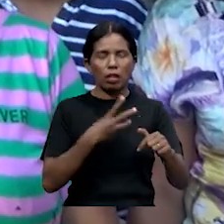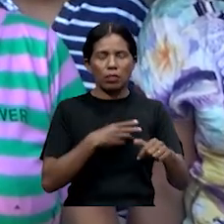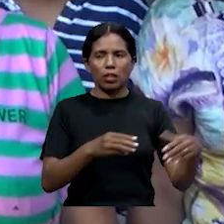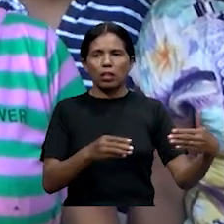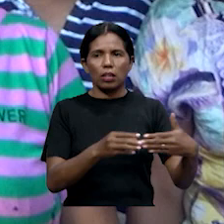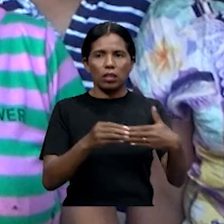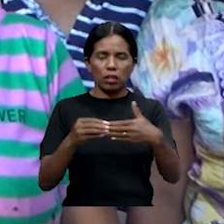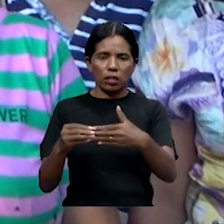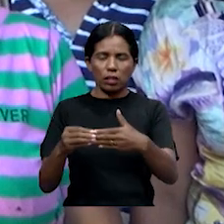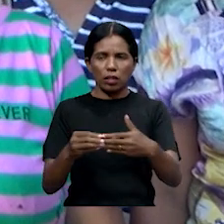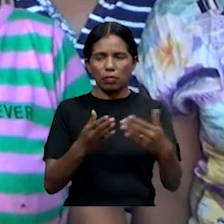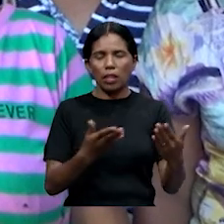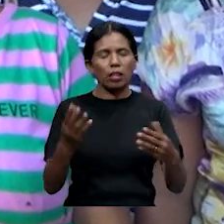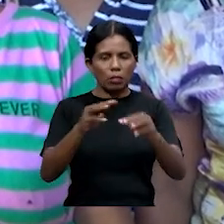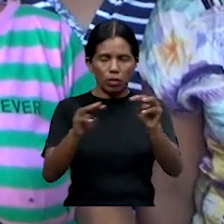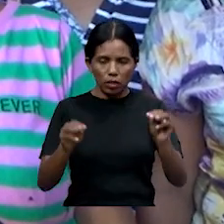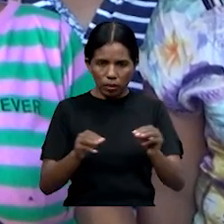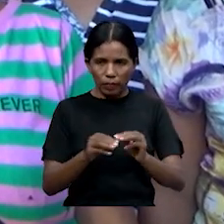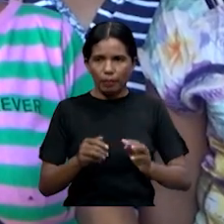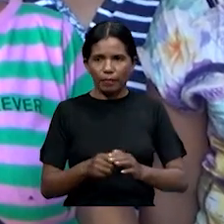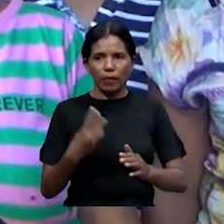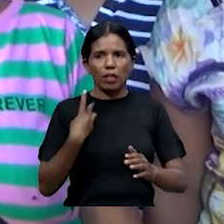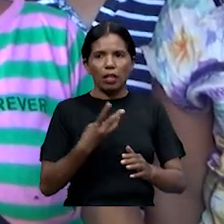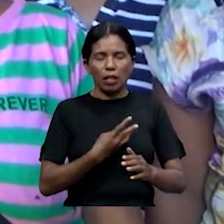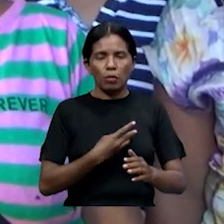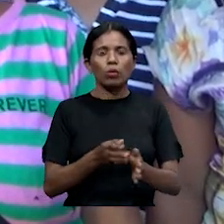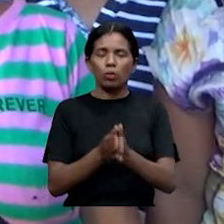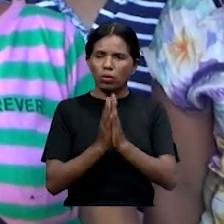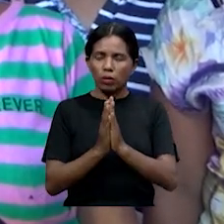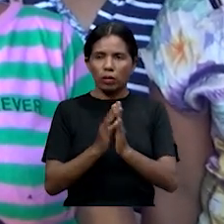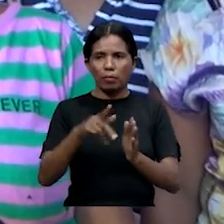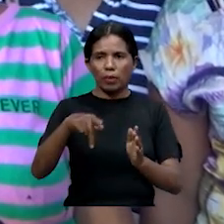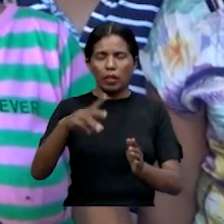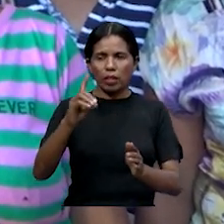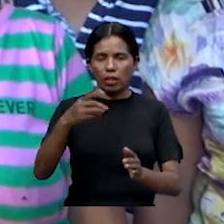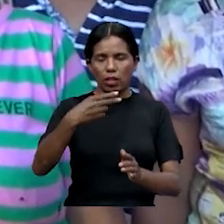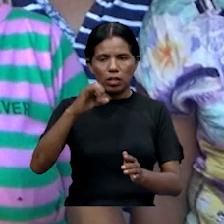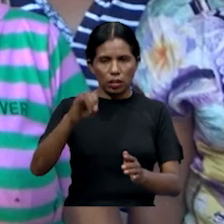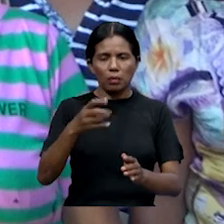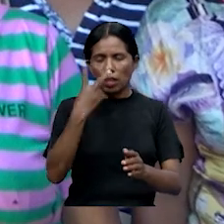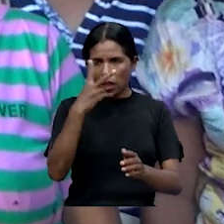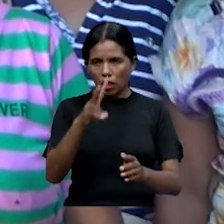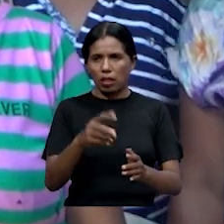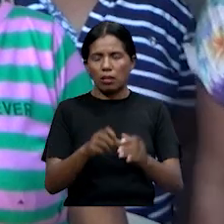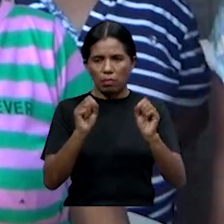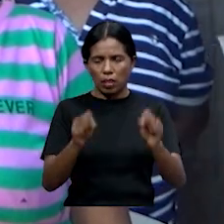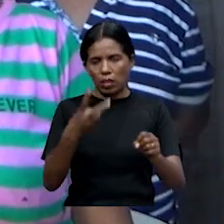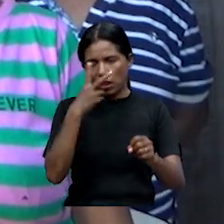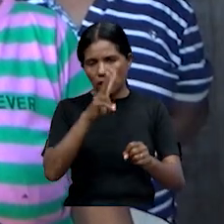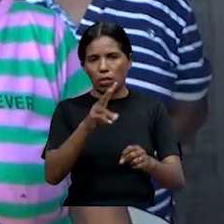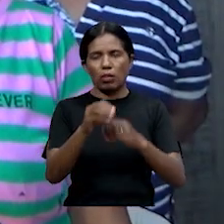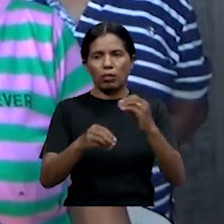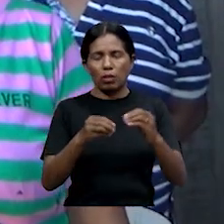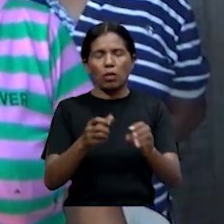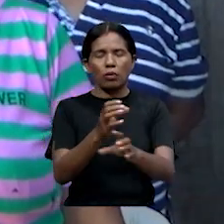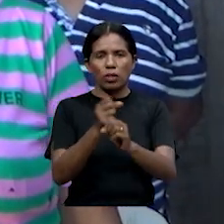ami si bato hia municipal. E ami zuer liu ba peri haze, pele hare liu bai dane. Tam peri haze mos pele foti